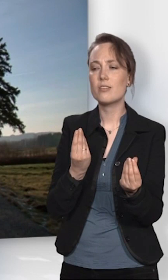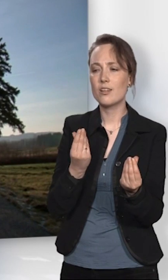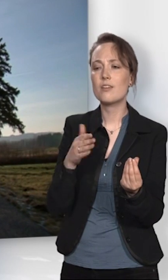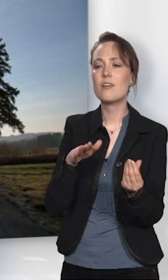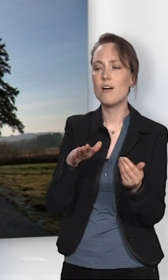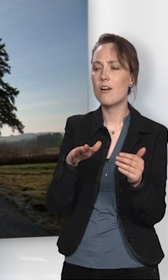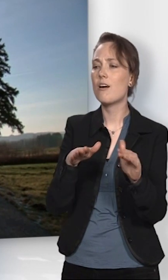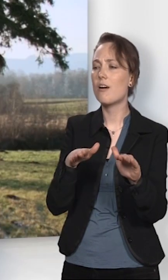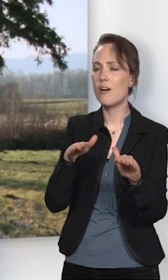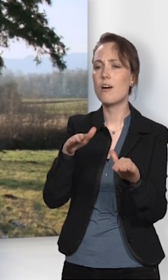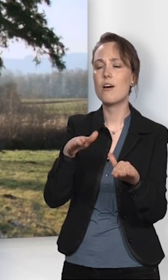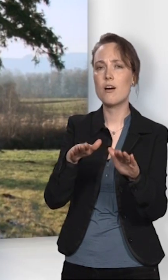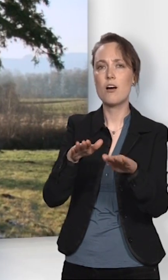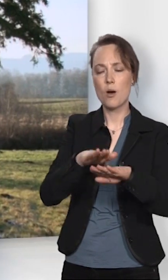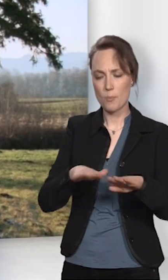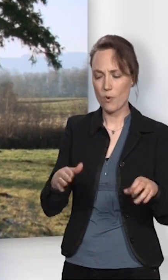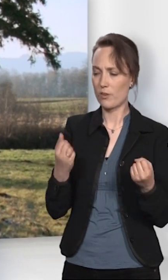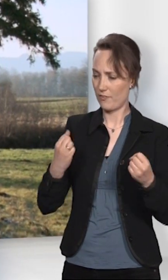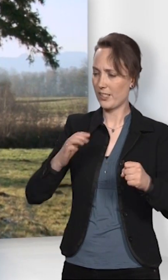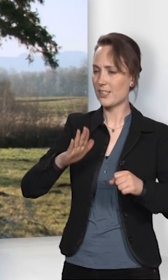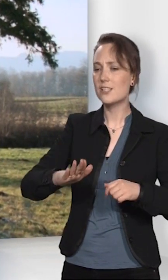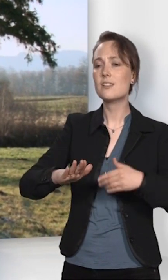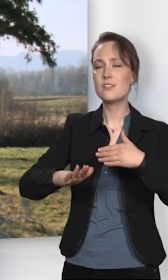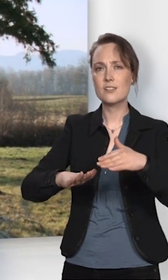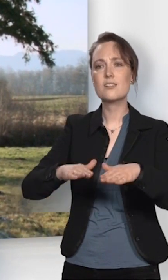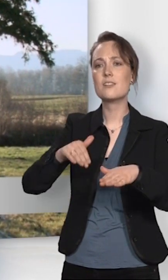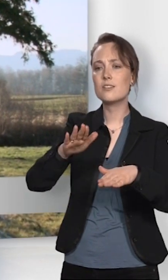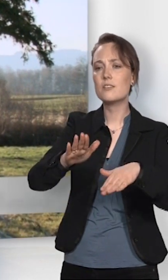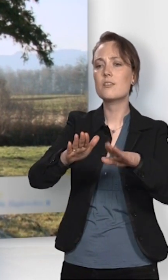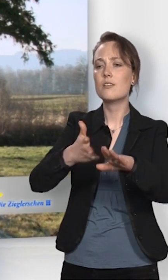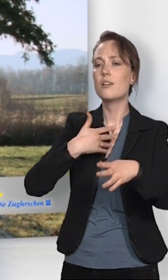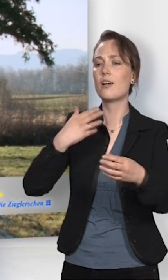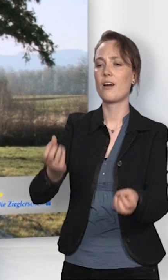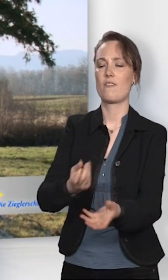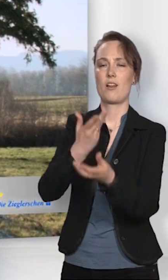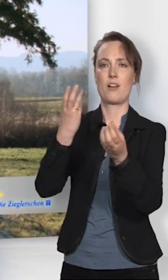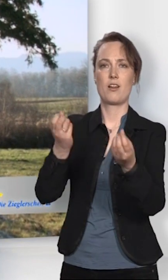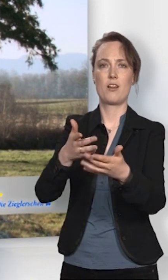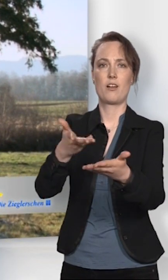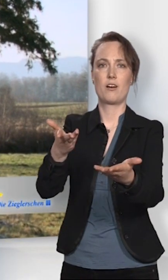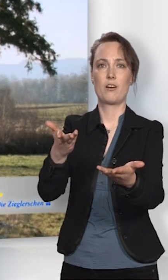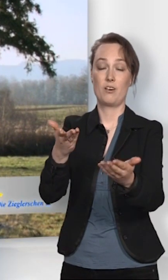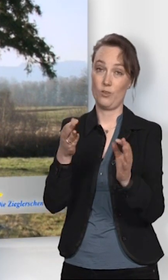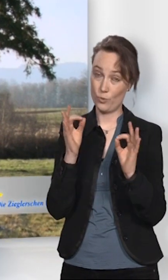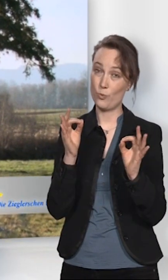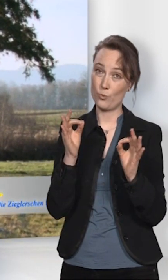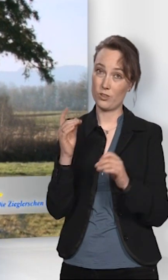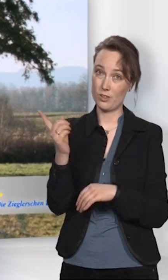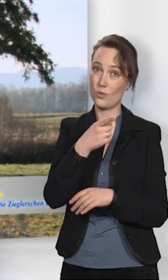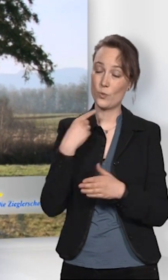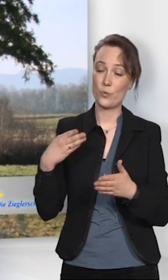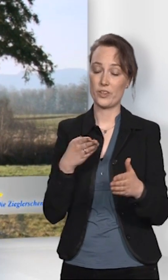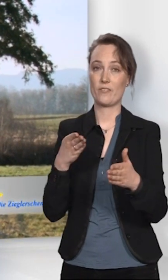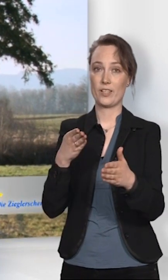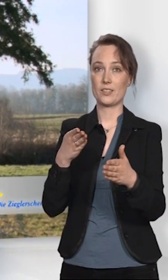Boden trägt und zum Quellgrund wird. Es ist gut, unterwegs zu sein. Mein